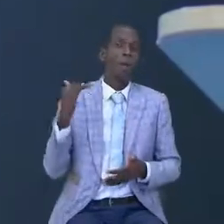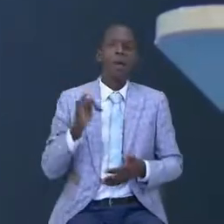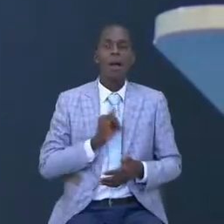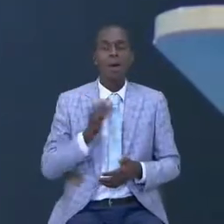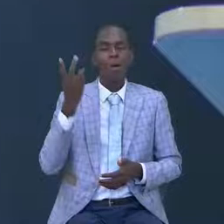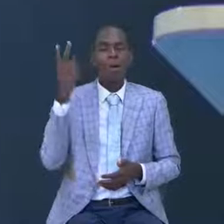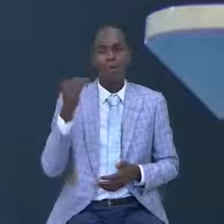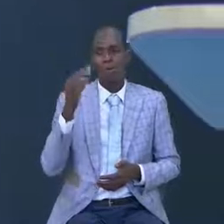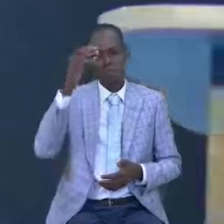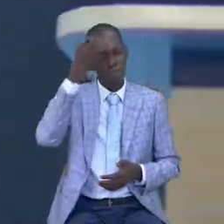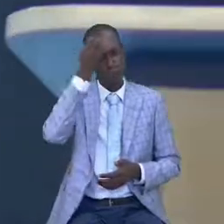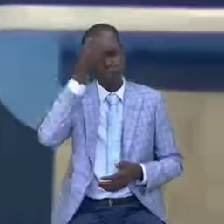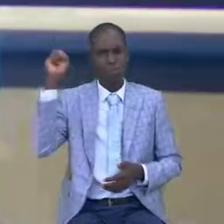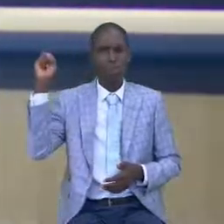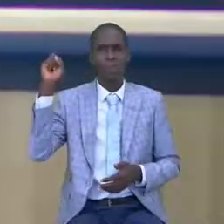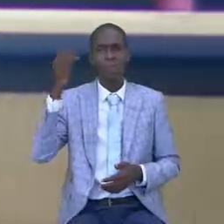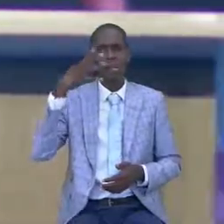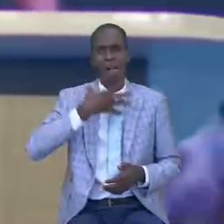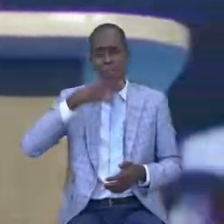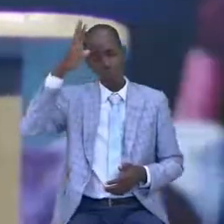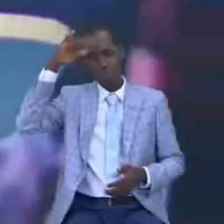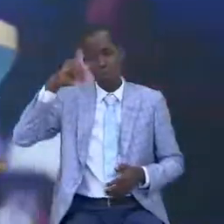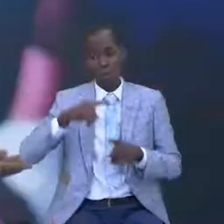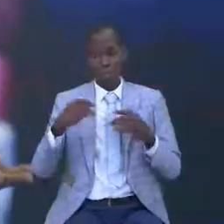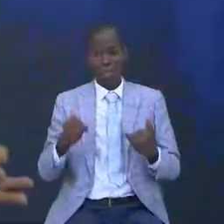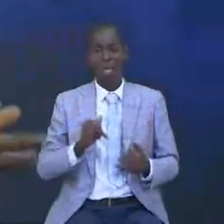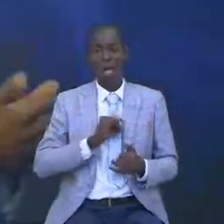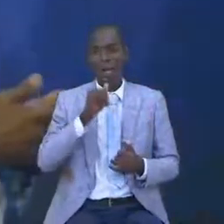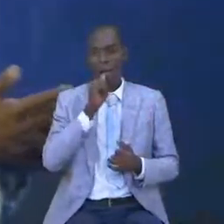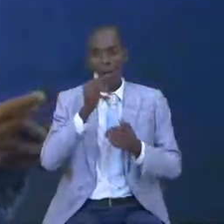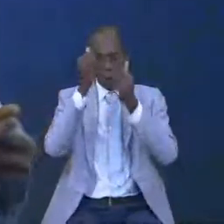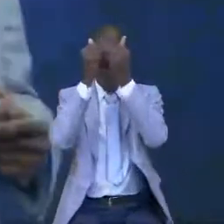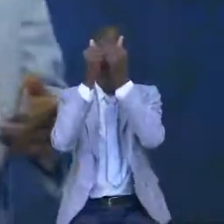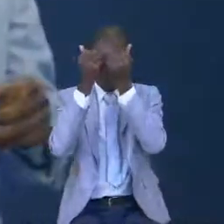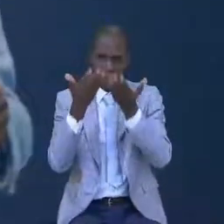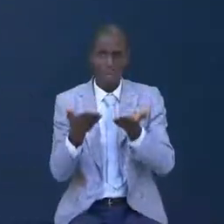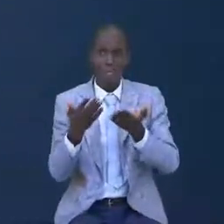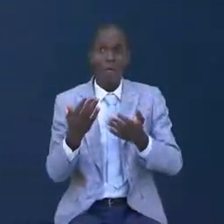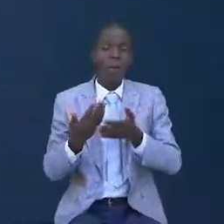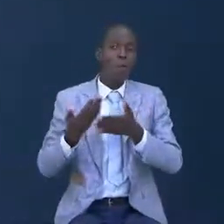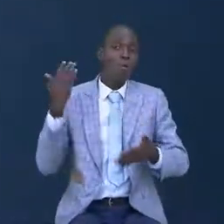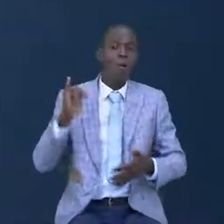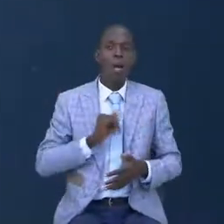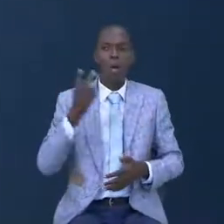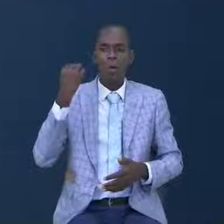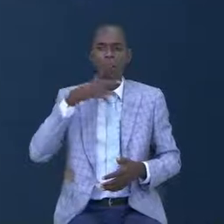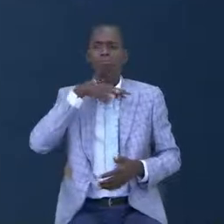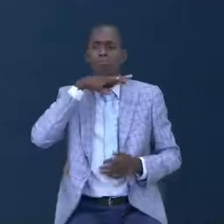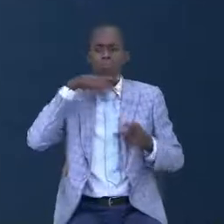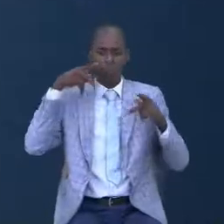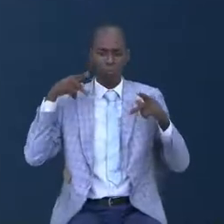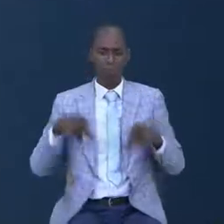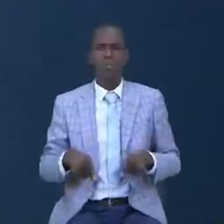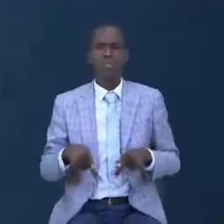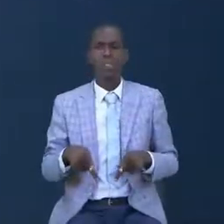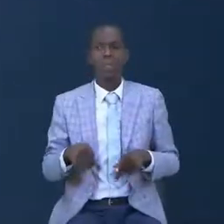je vois. Tu diras que oui, j'étais récalcitrant, mais maintenant, oui, je suis obéissant.